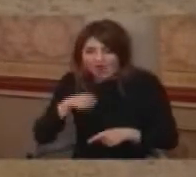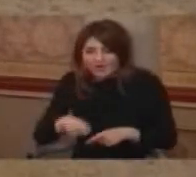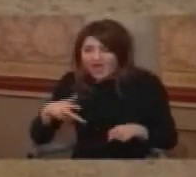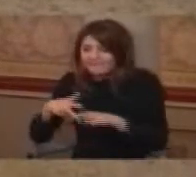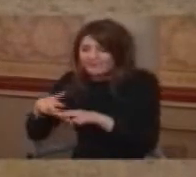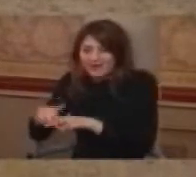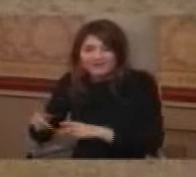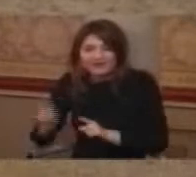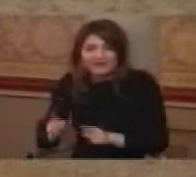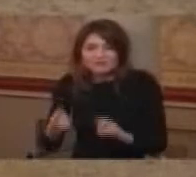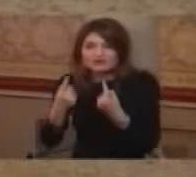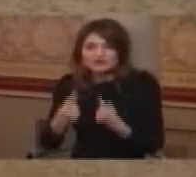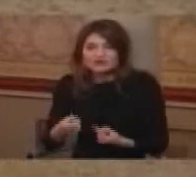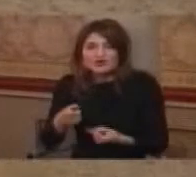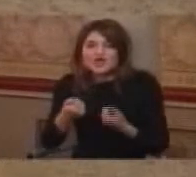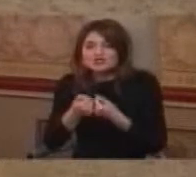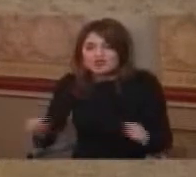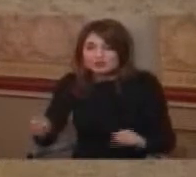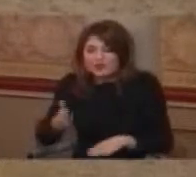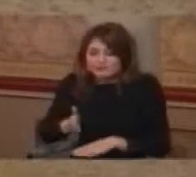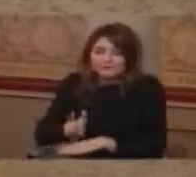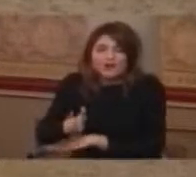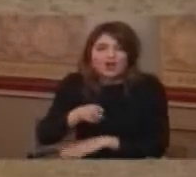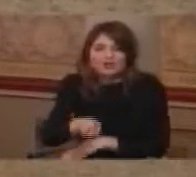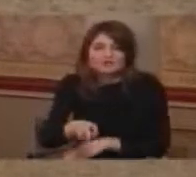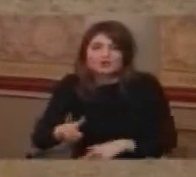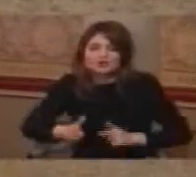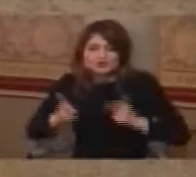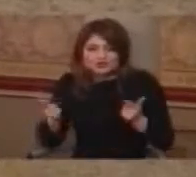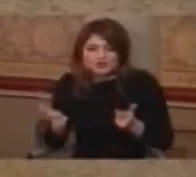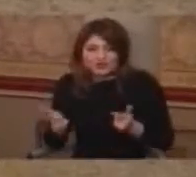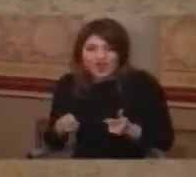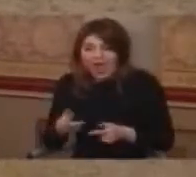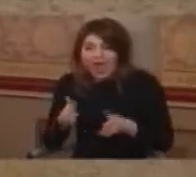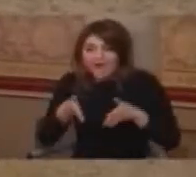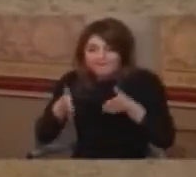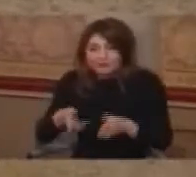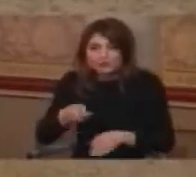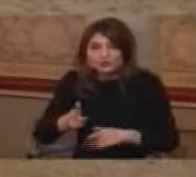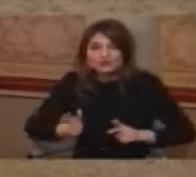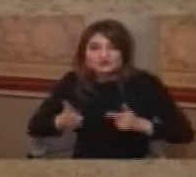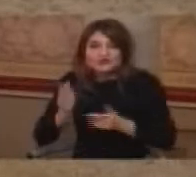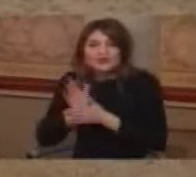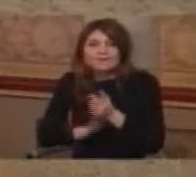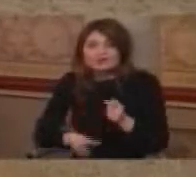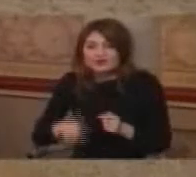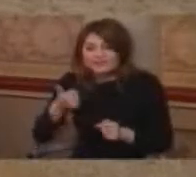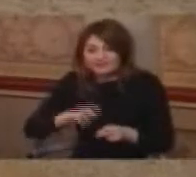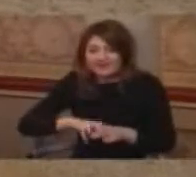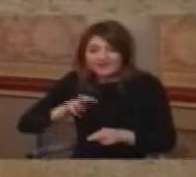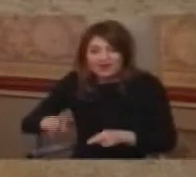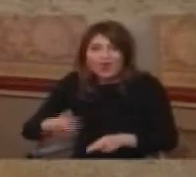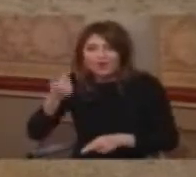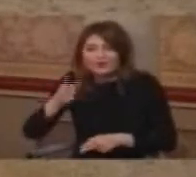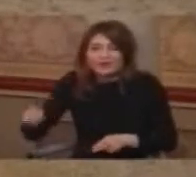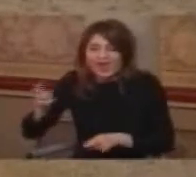stajale na putu slobodnog prolaska kroz život. A put u život počinje prvim korakom, od ranog djetinjstva